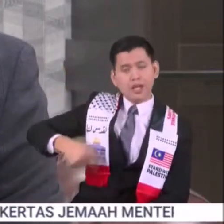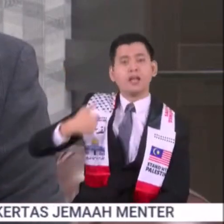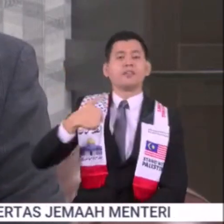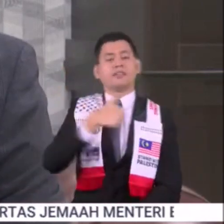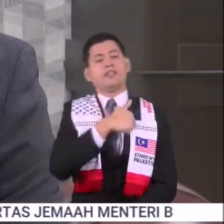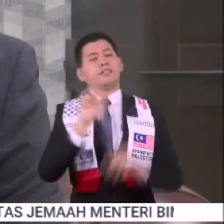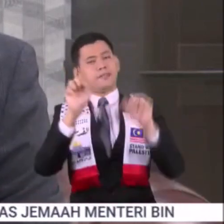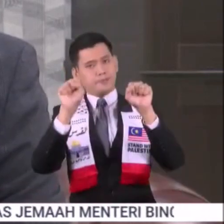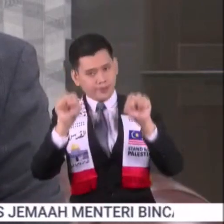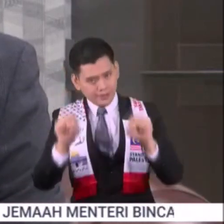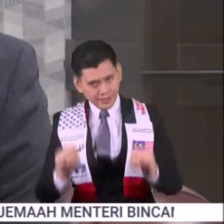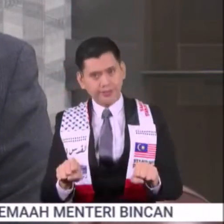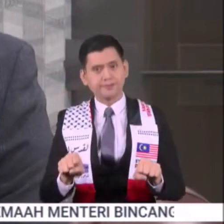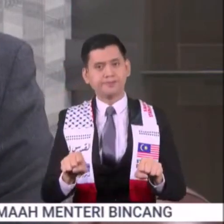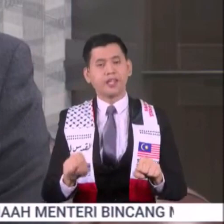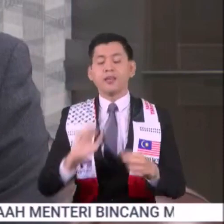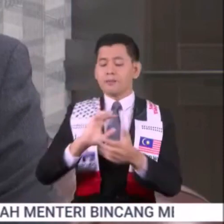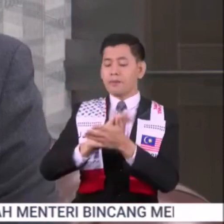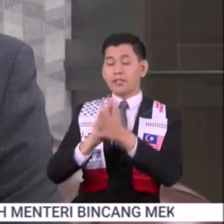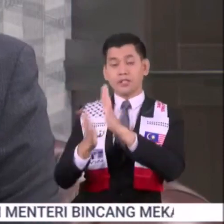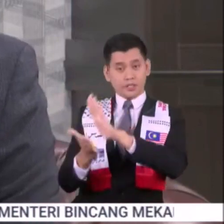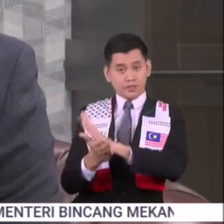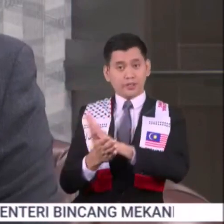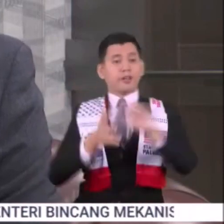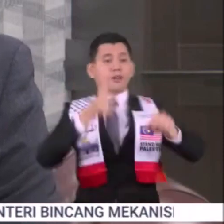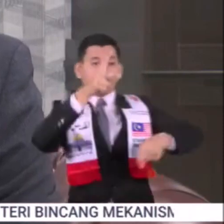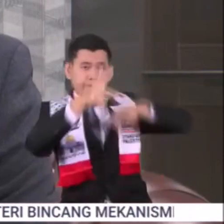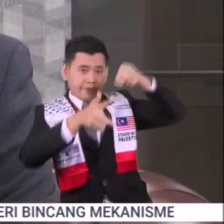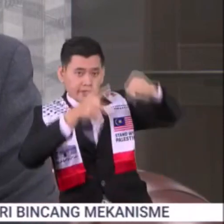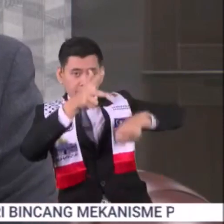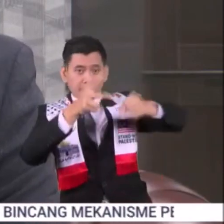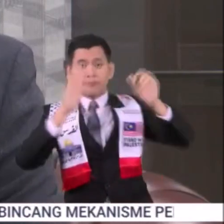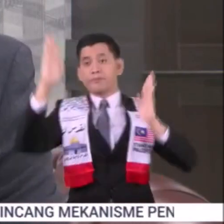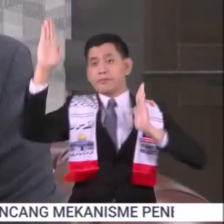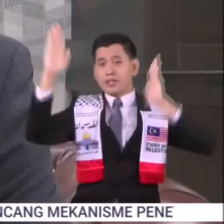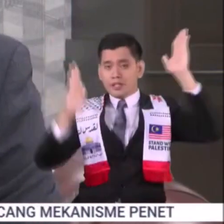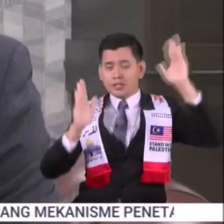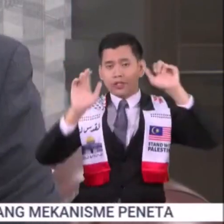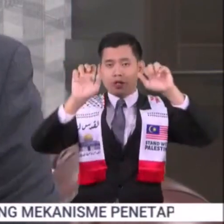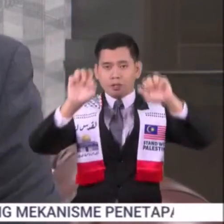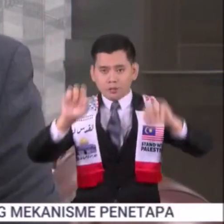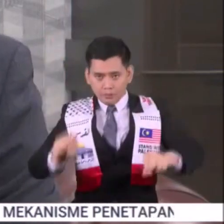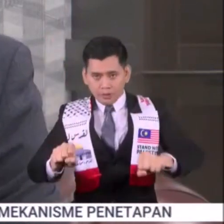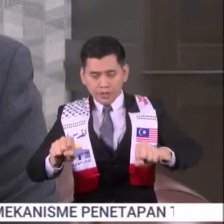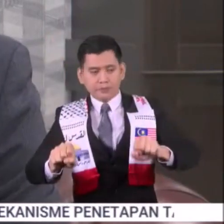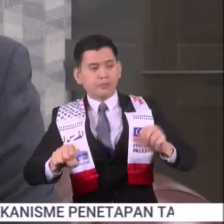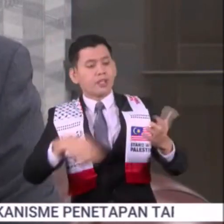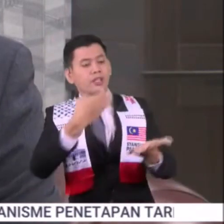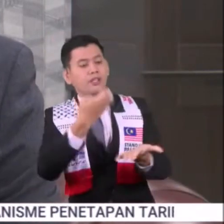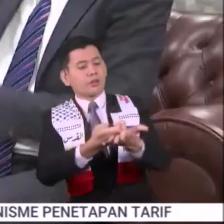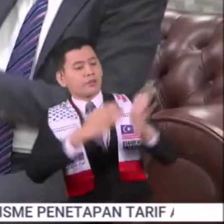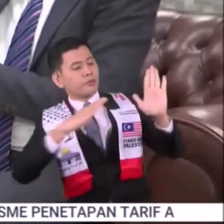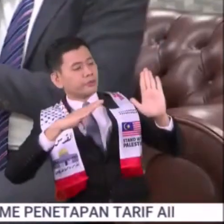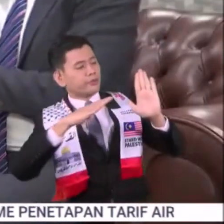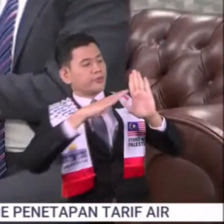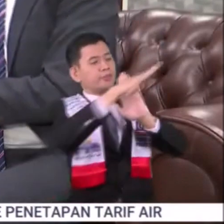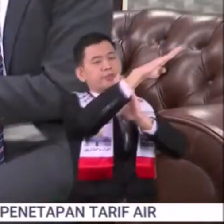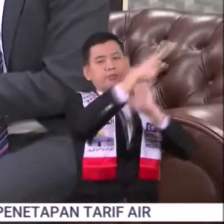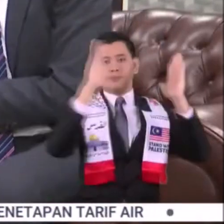boleh jadikan industri ini sebagai satu industri yang akan menjana ekonomi pada negara.